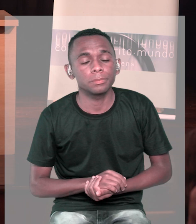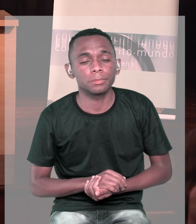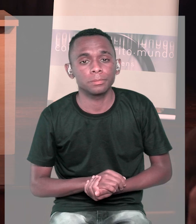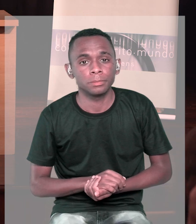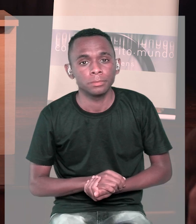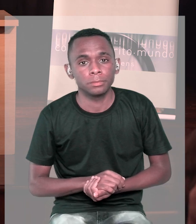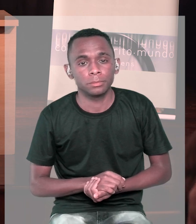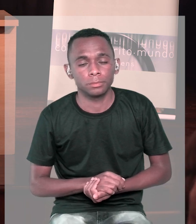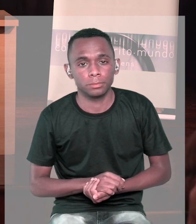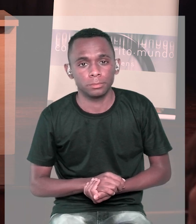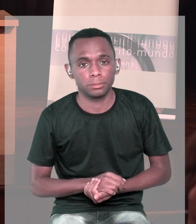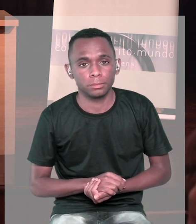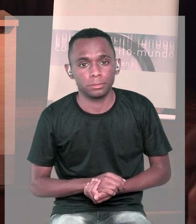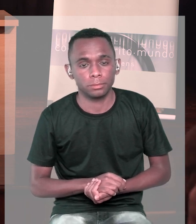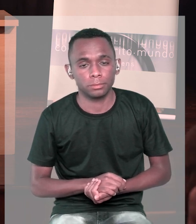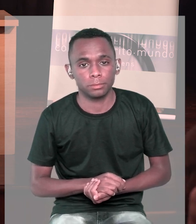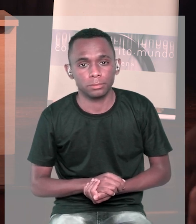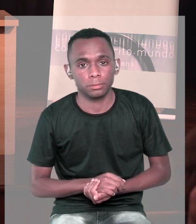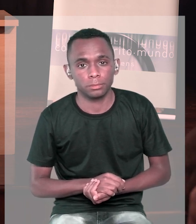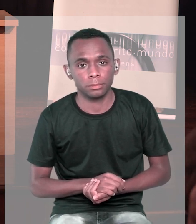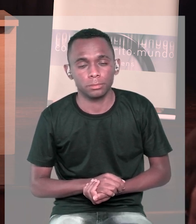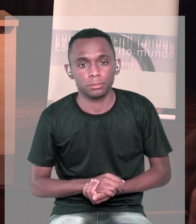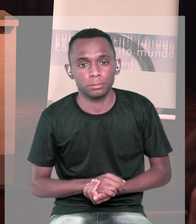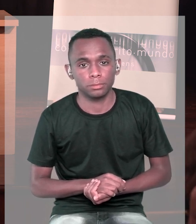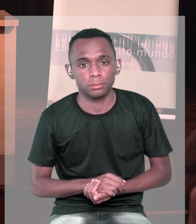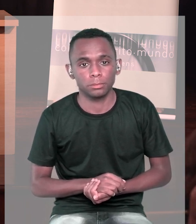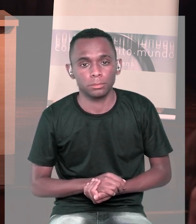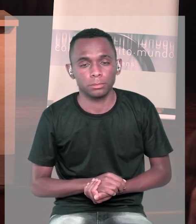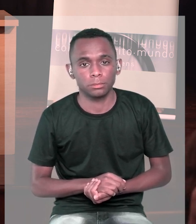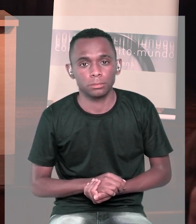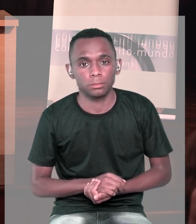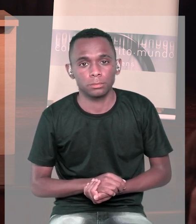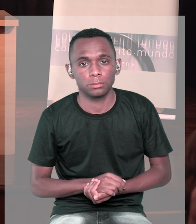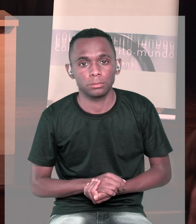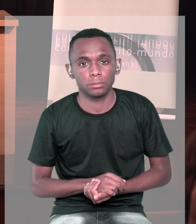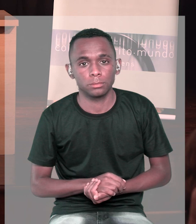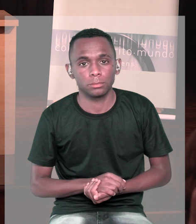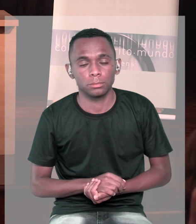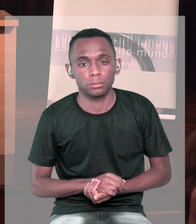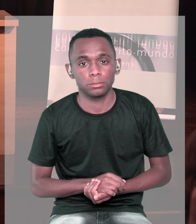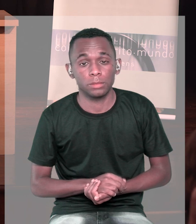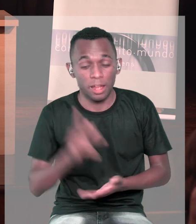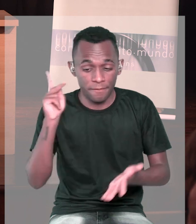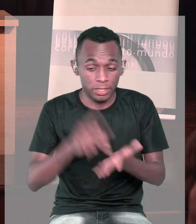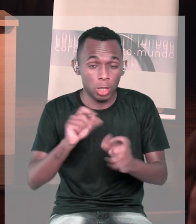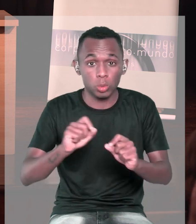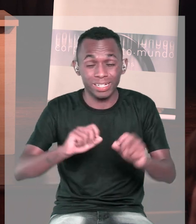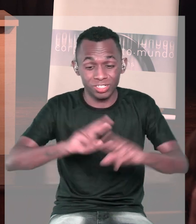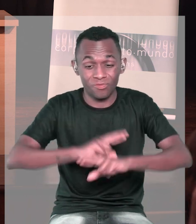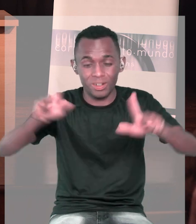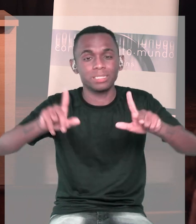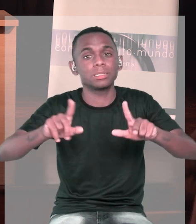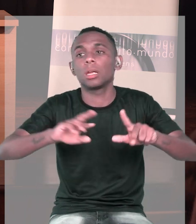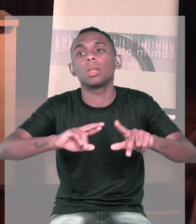pas entre soi et l'autre, c'est entre l'approprié et le non approprié. A verdadeira diferença não é